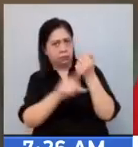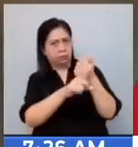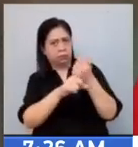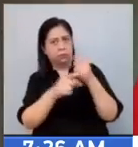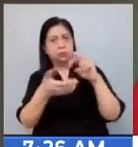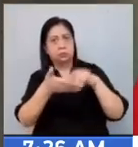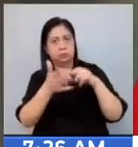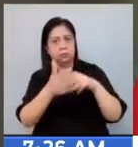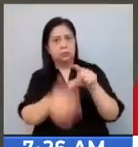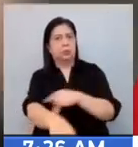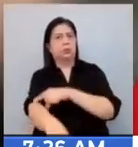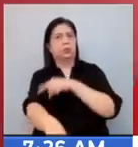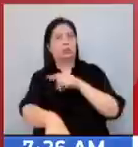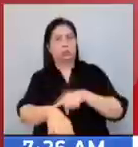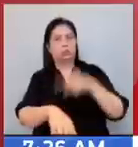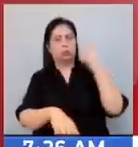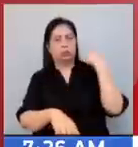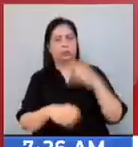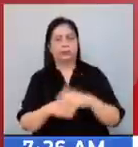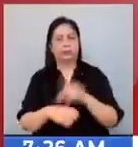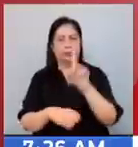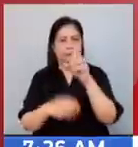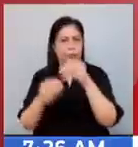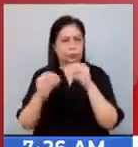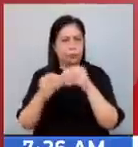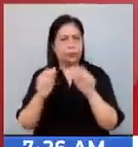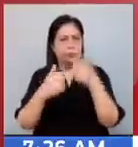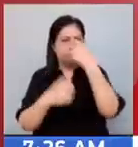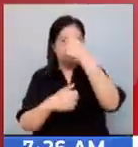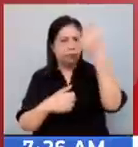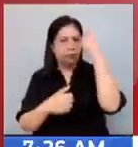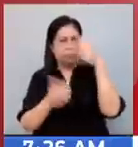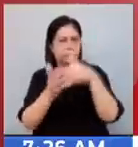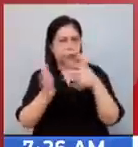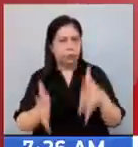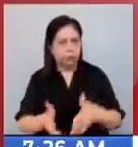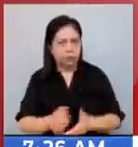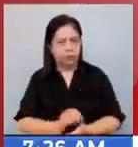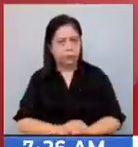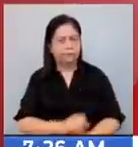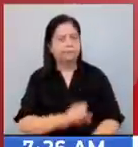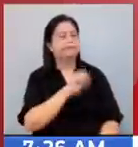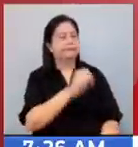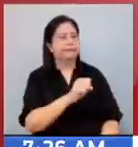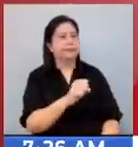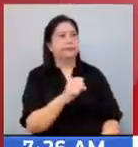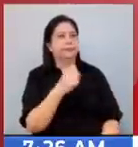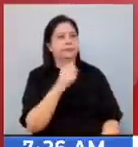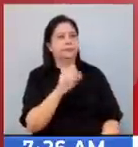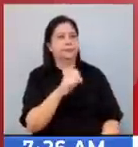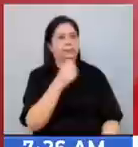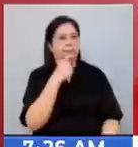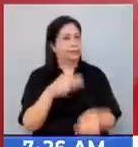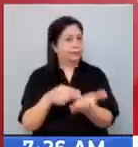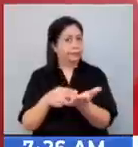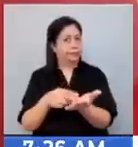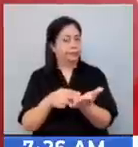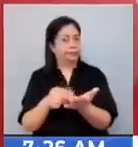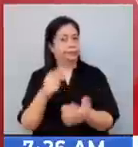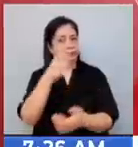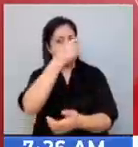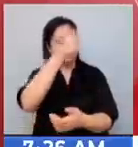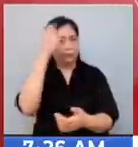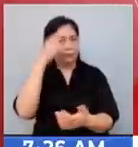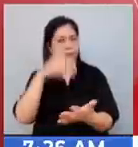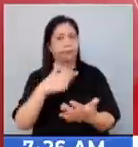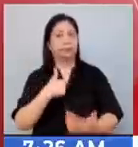yan. Ito pa Nicole, paano yung mga graduating students? Opo, bali honestly po, graduating students po ako. Yes.